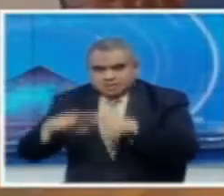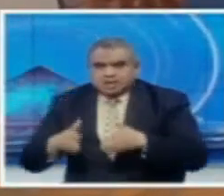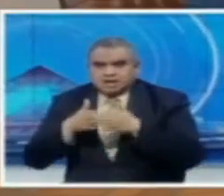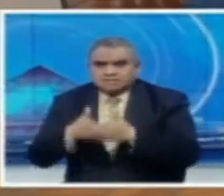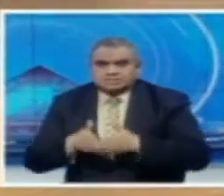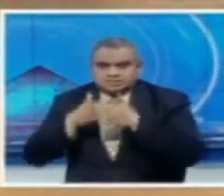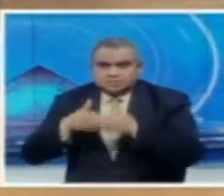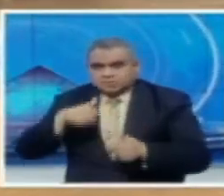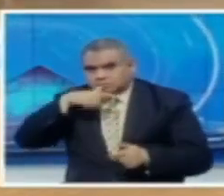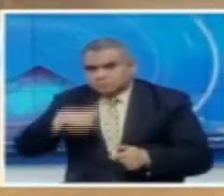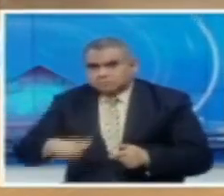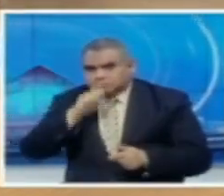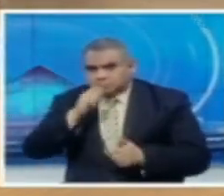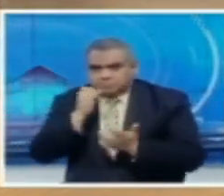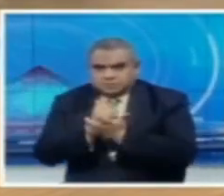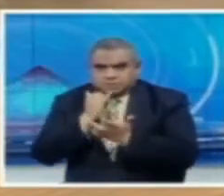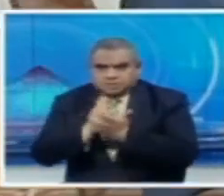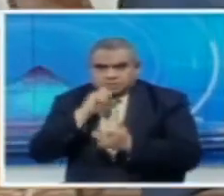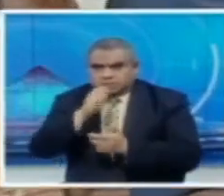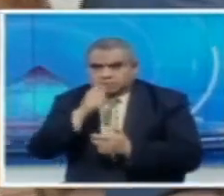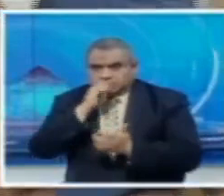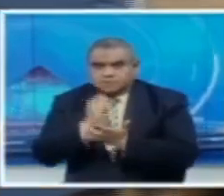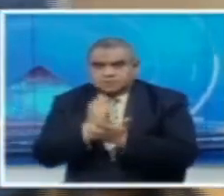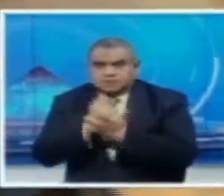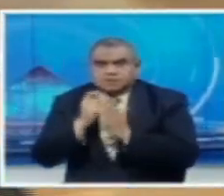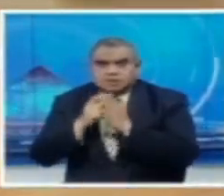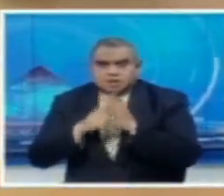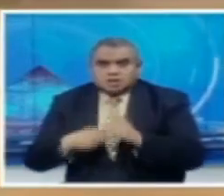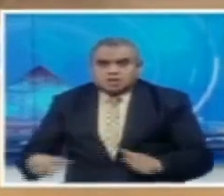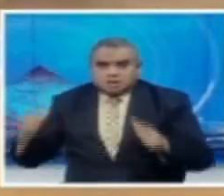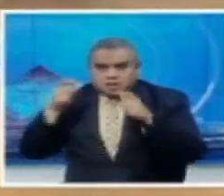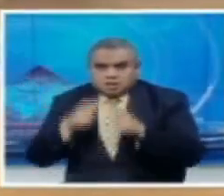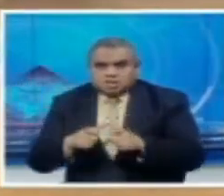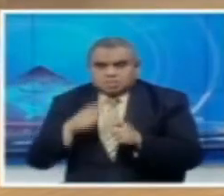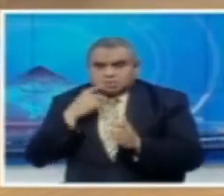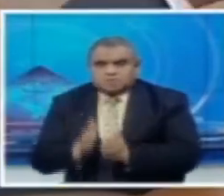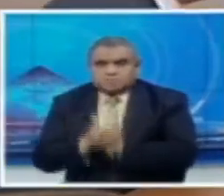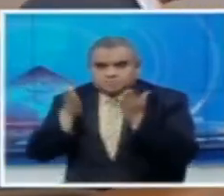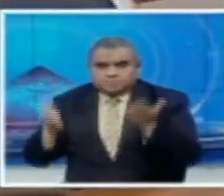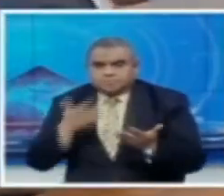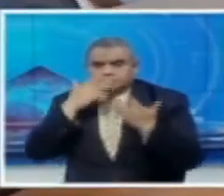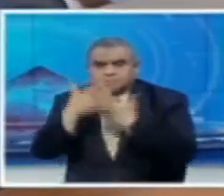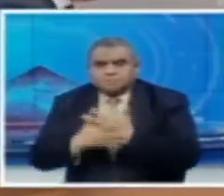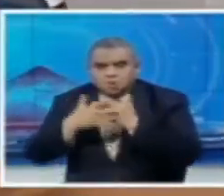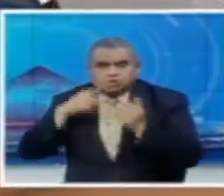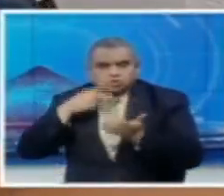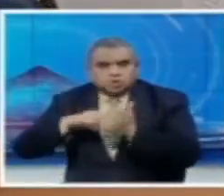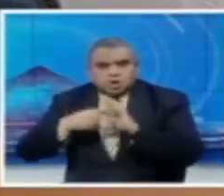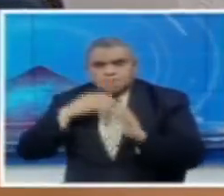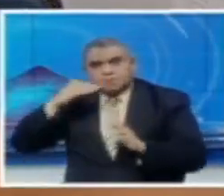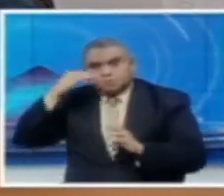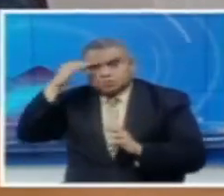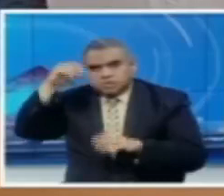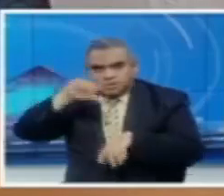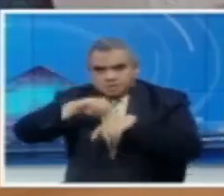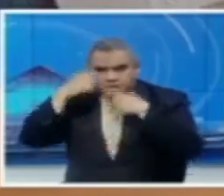وصرح المتحدث الرسمي باسم رئاسة الجمهورية بأن الاجتماع تناول استعراض المشروعات الحالية والمستقبلية